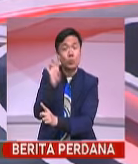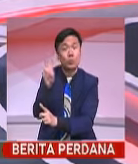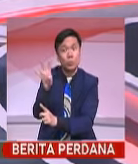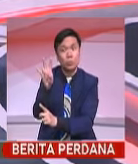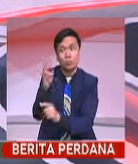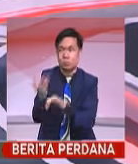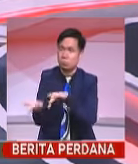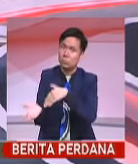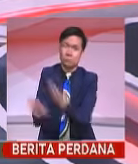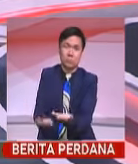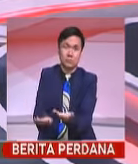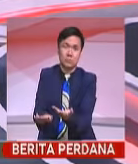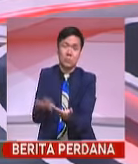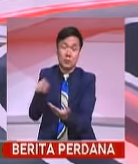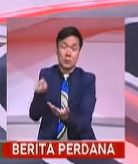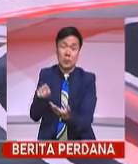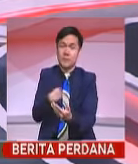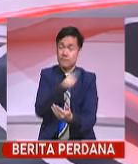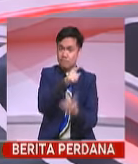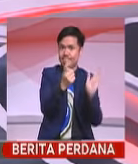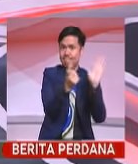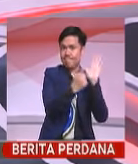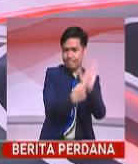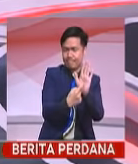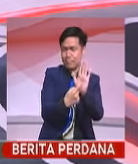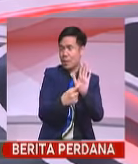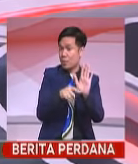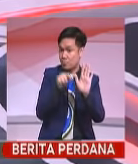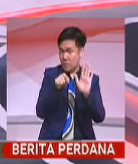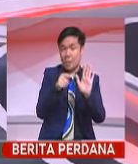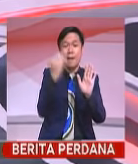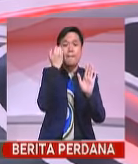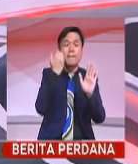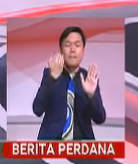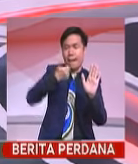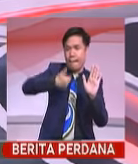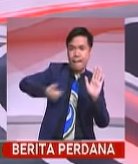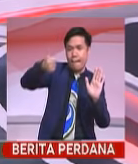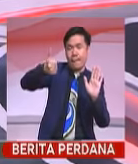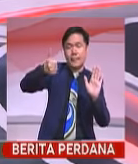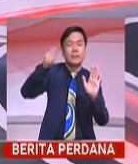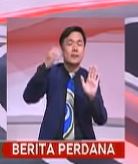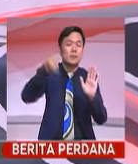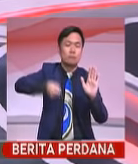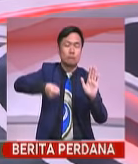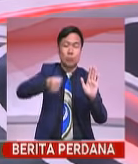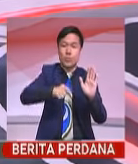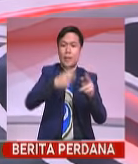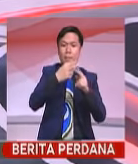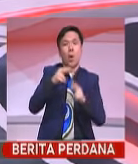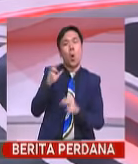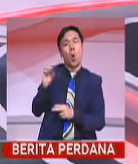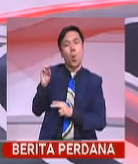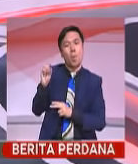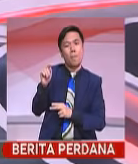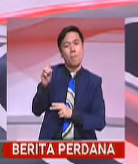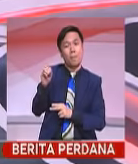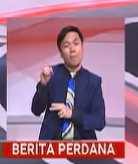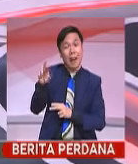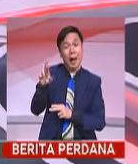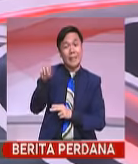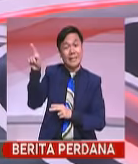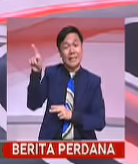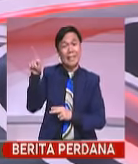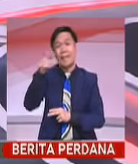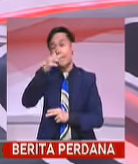7 tahun. Perintah reman dikeluarkan penolong pendaftar mahkamah Magistrate Muhammad Anwar Ostadi di Mahkamah